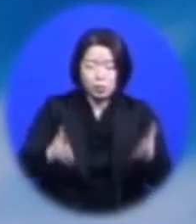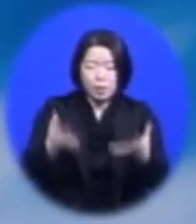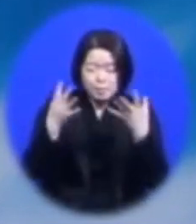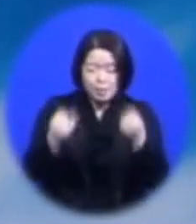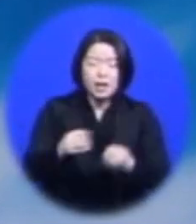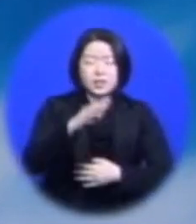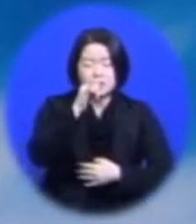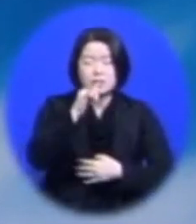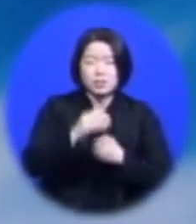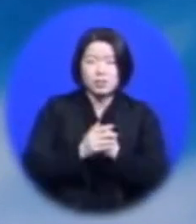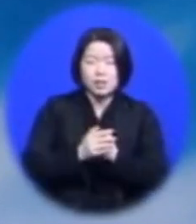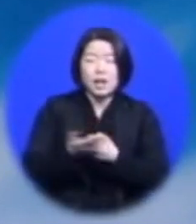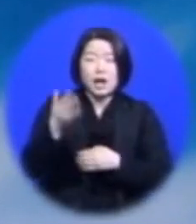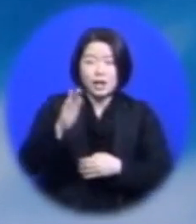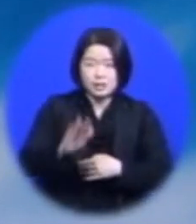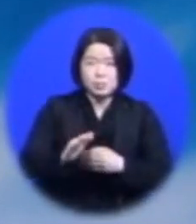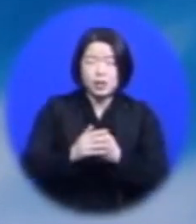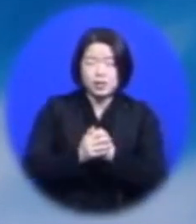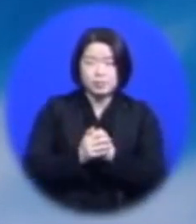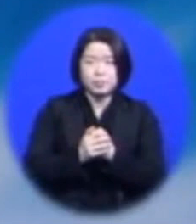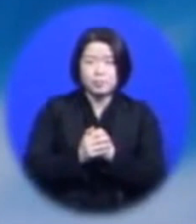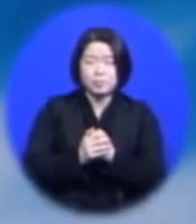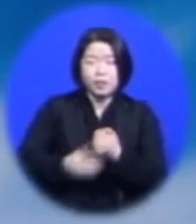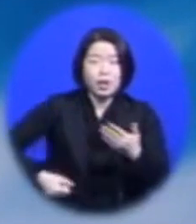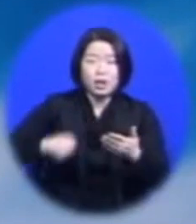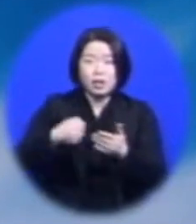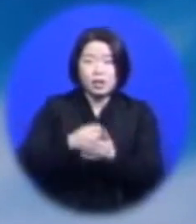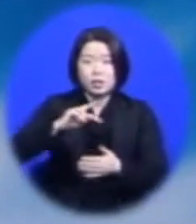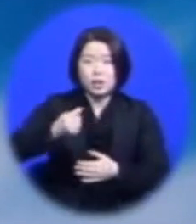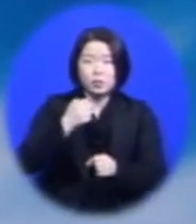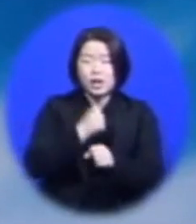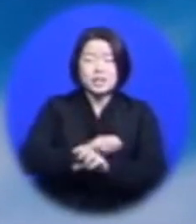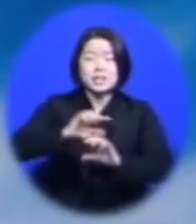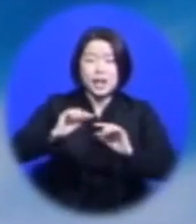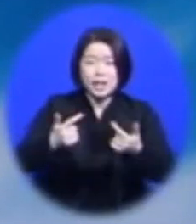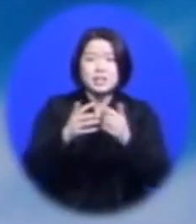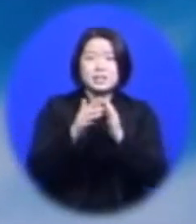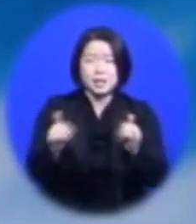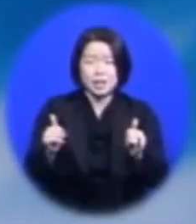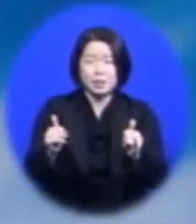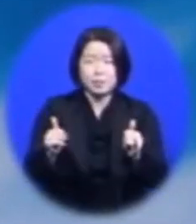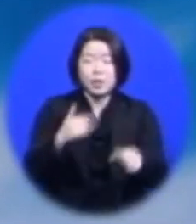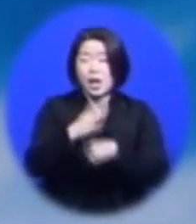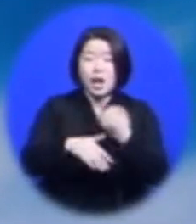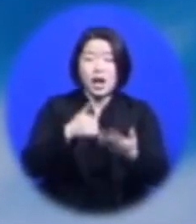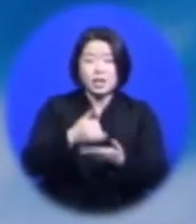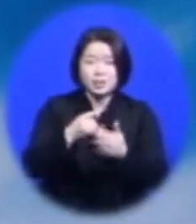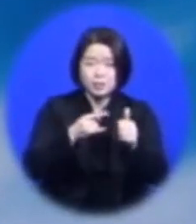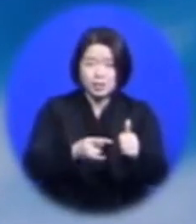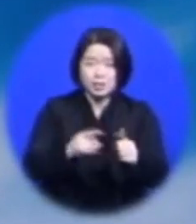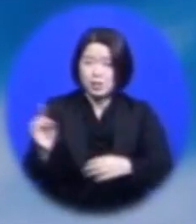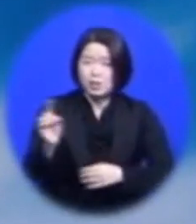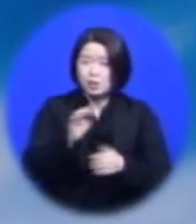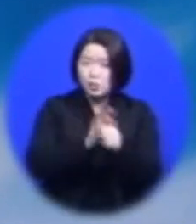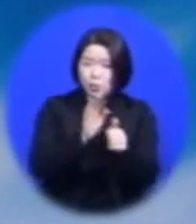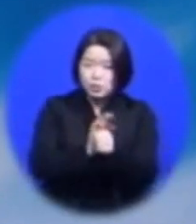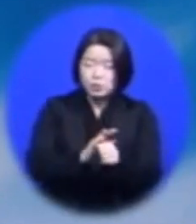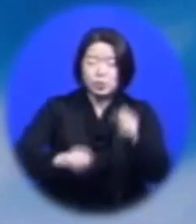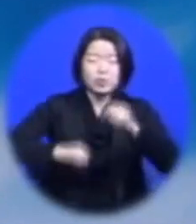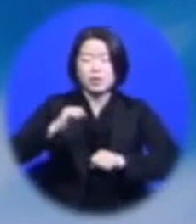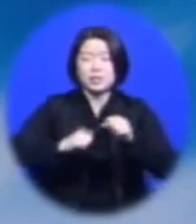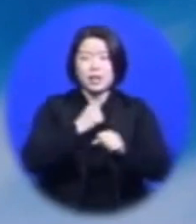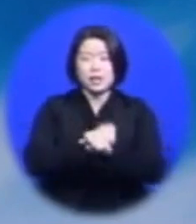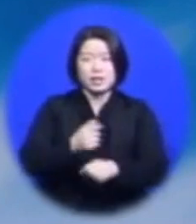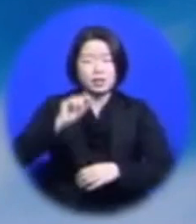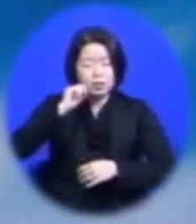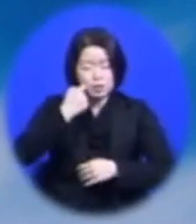겁니다. 그렇지만 결단도 하지 않는 사람을 하나님께서 도우시고 역사하실 수